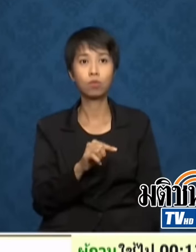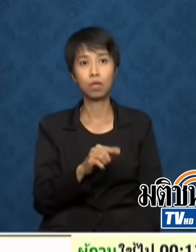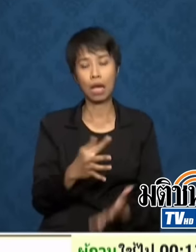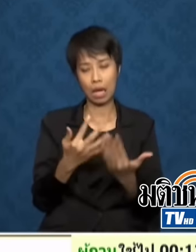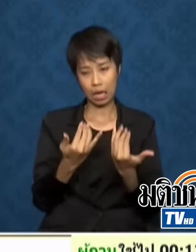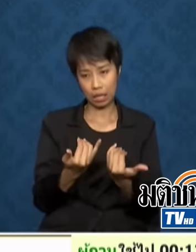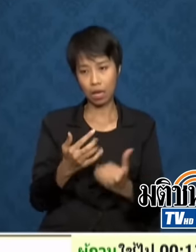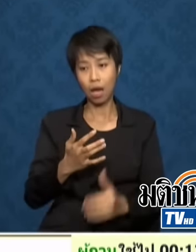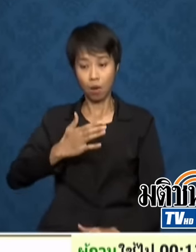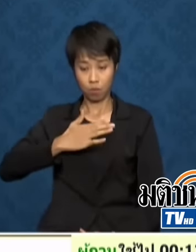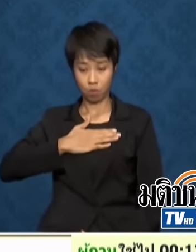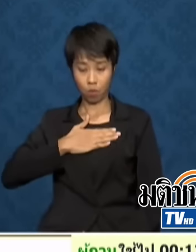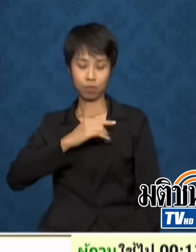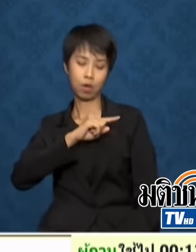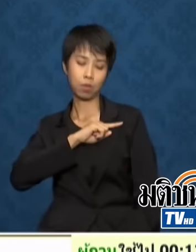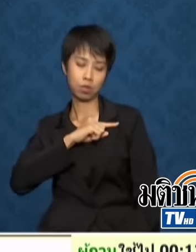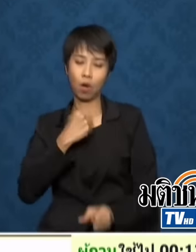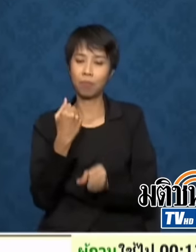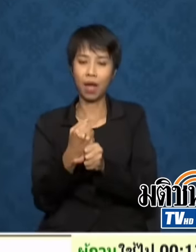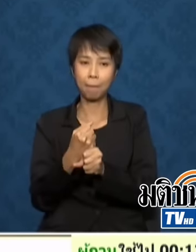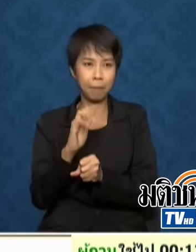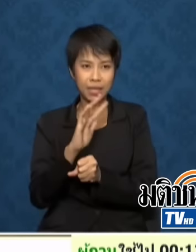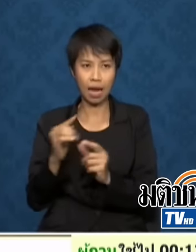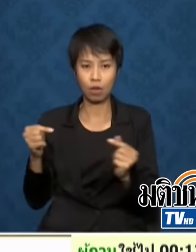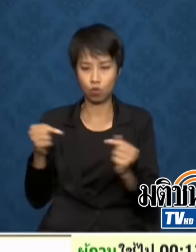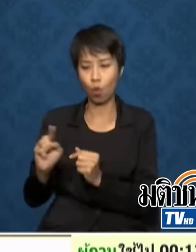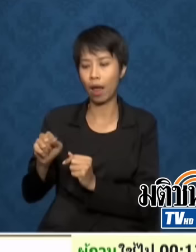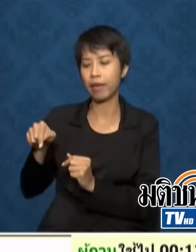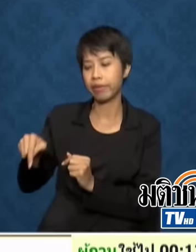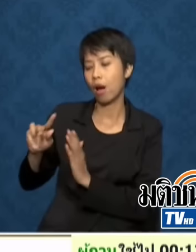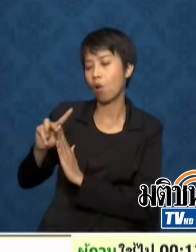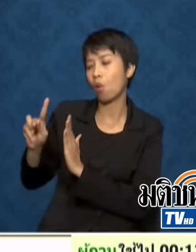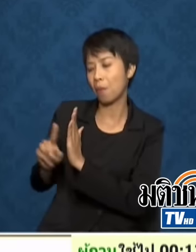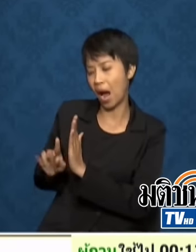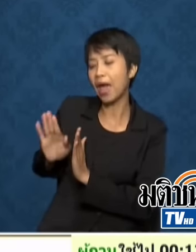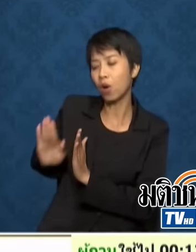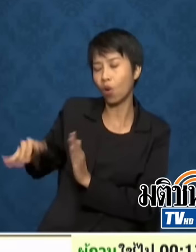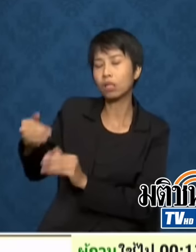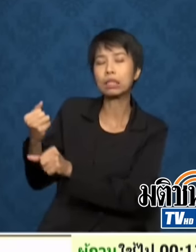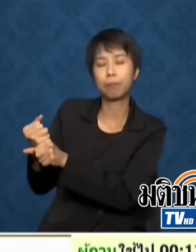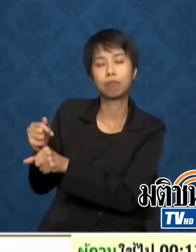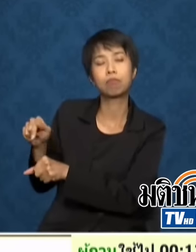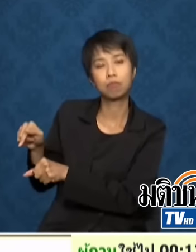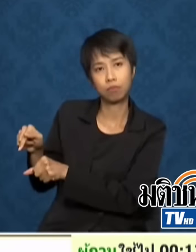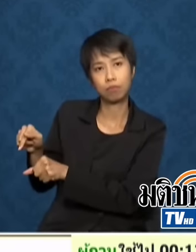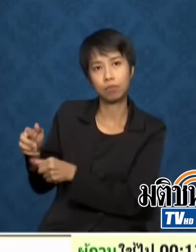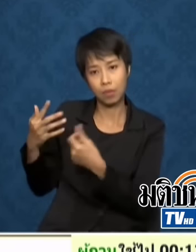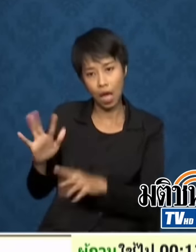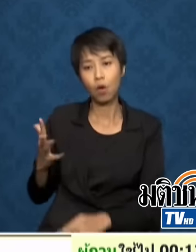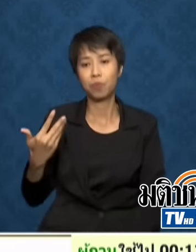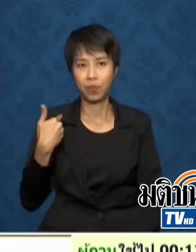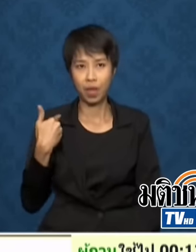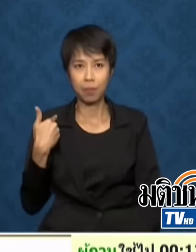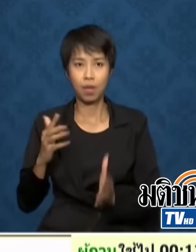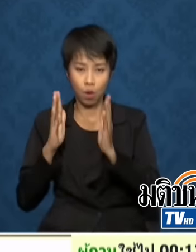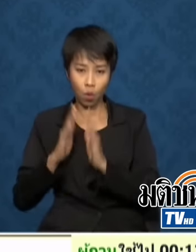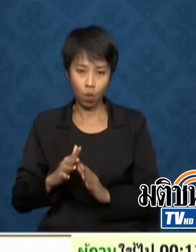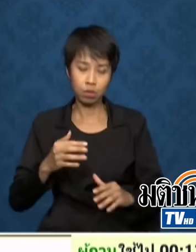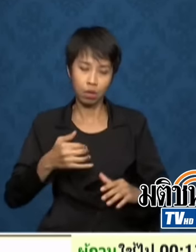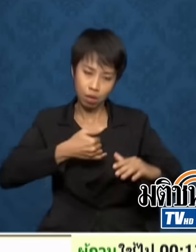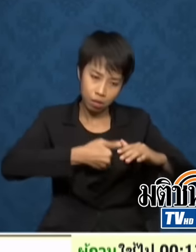ไม่ใช่เกิดจากผมมันเกิดจากกฎหมายฉบับนี้แล้วก็ท่านทราบไหมว่ามีคนเข้าออกเนี่ย